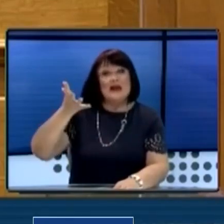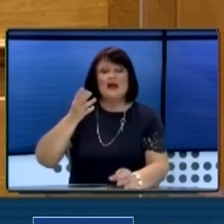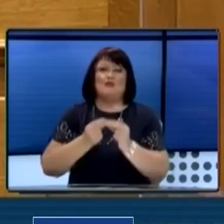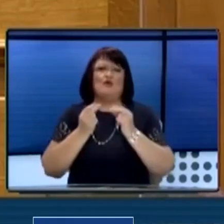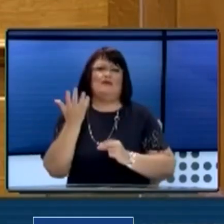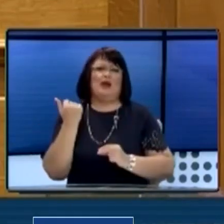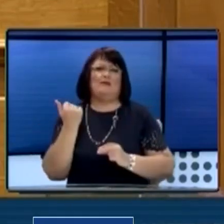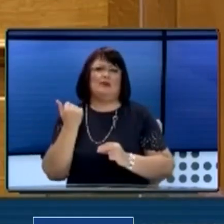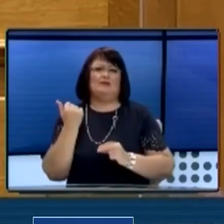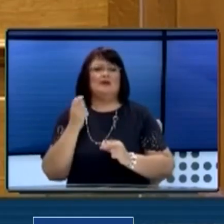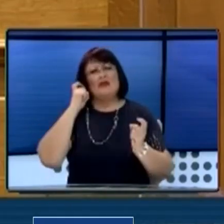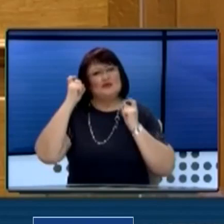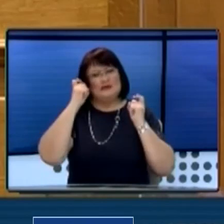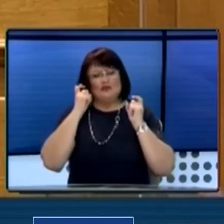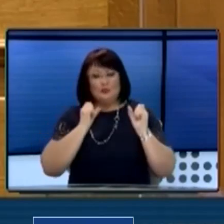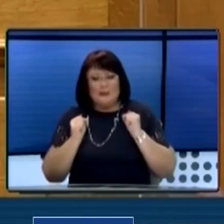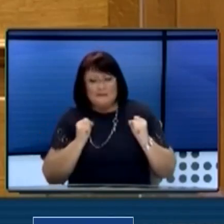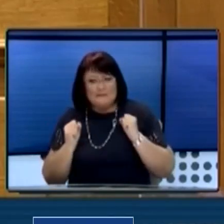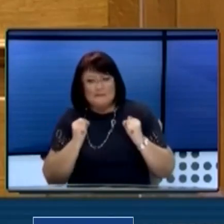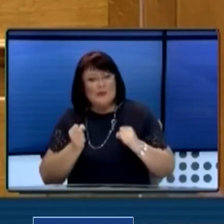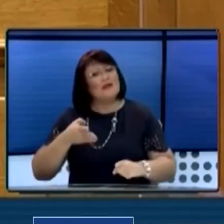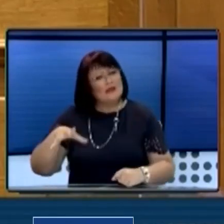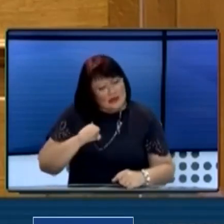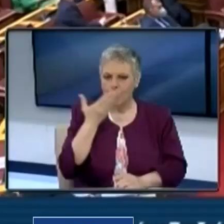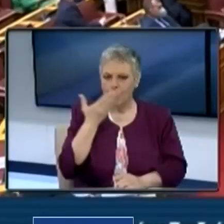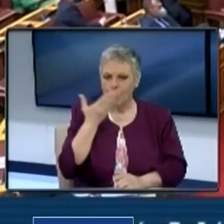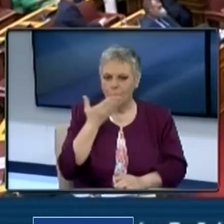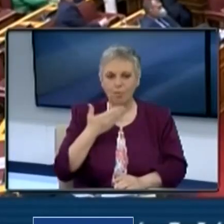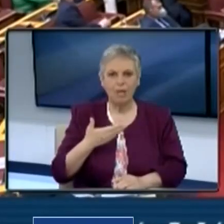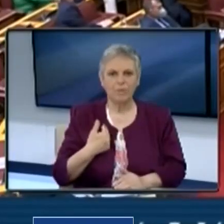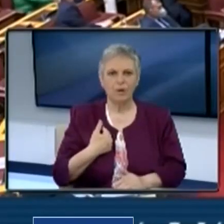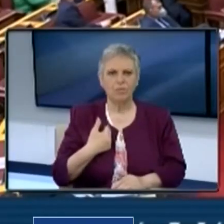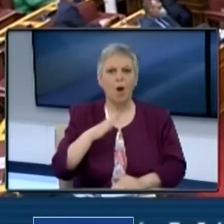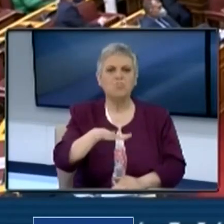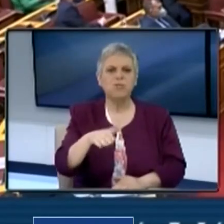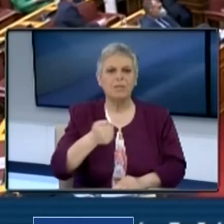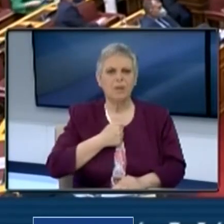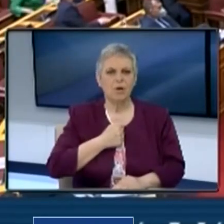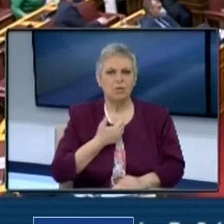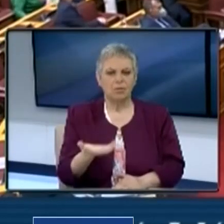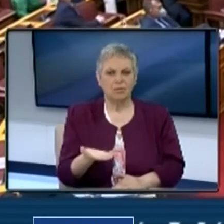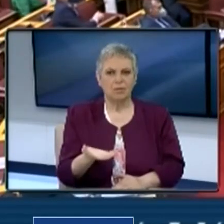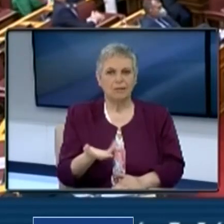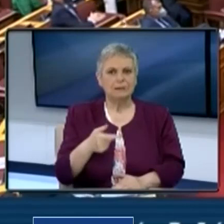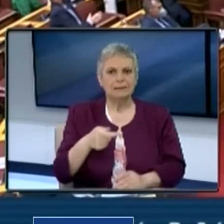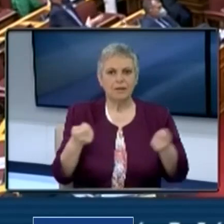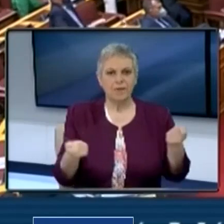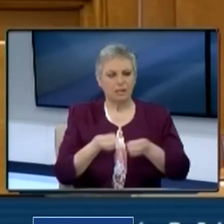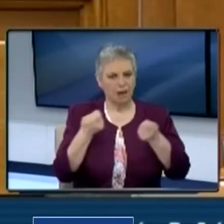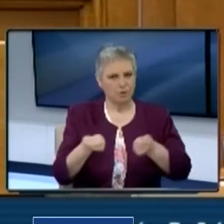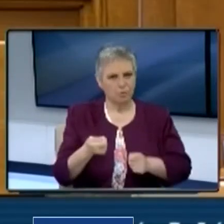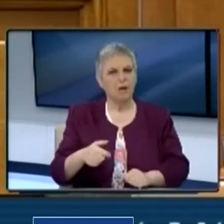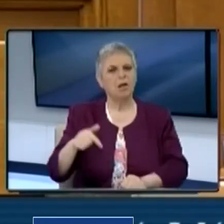κανέναν απολύτως δισταγμό να το εμβολιάσω. Θα βρούμε χρόνο άλλες φορές να